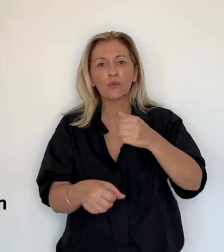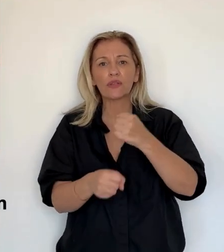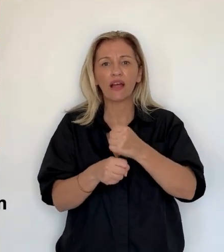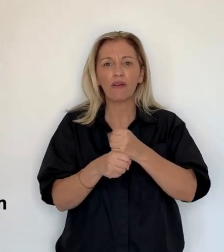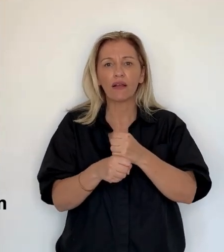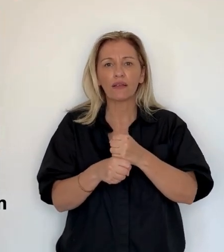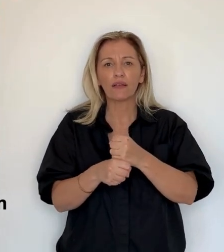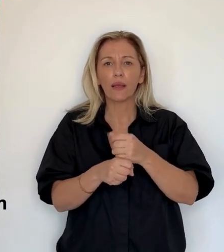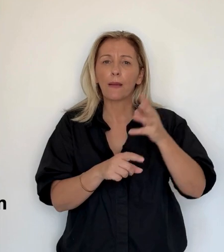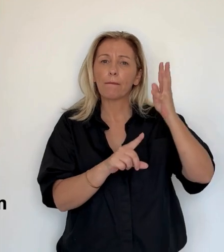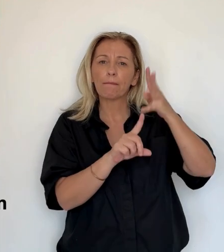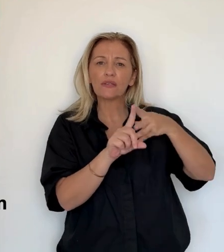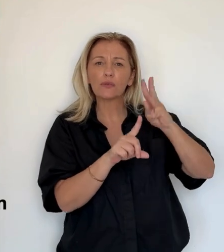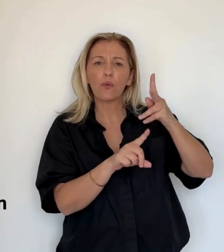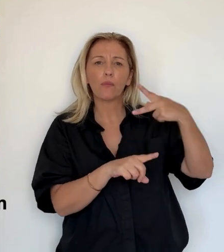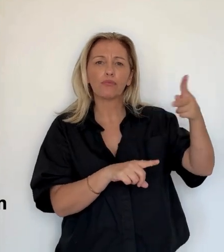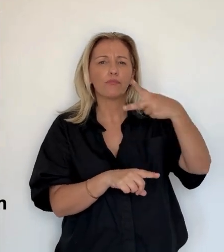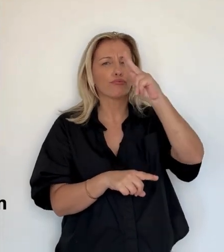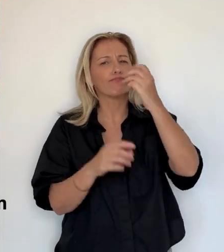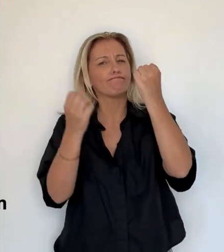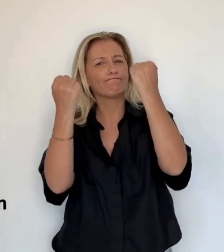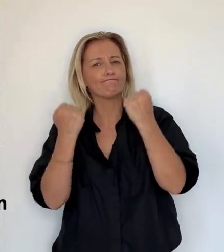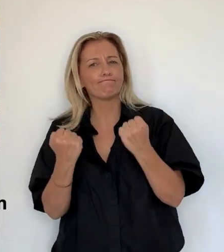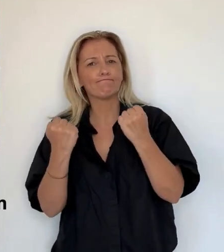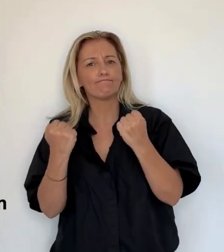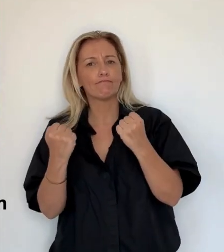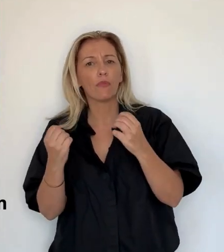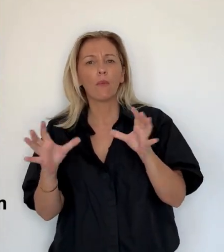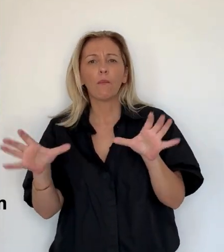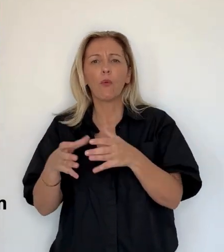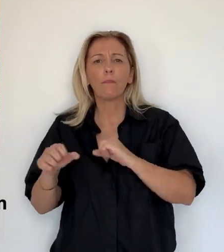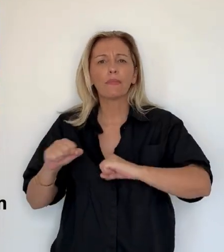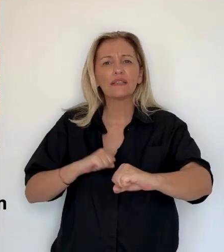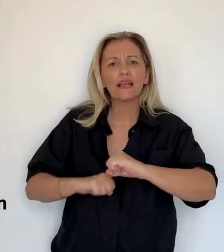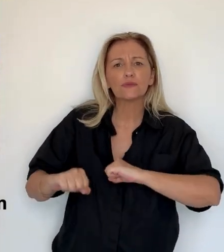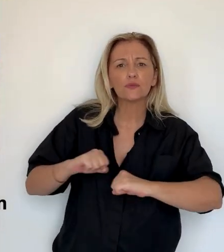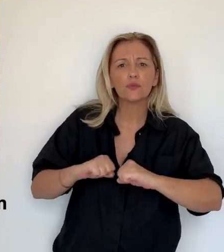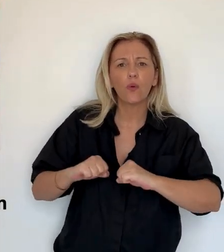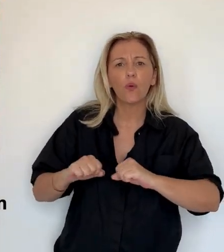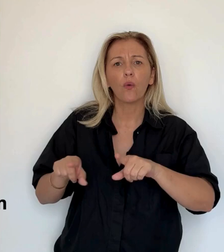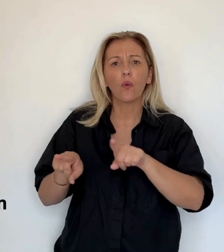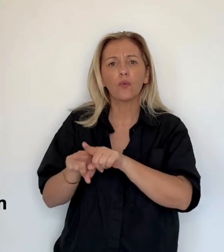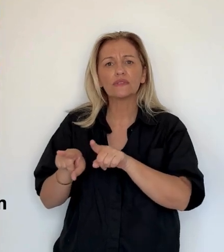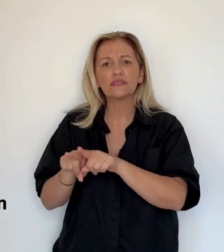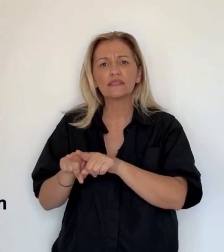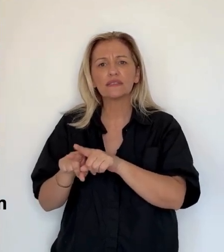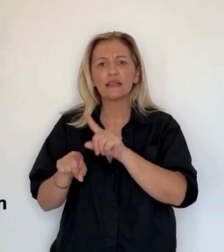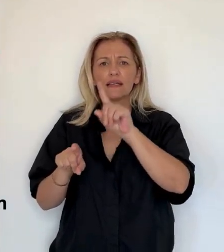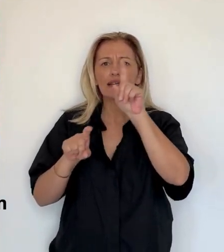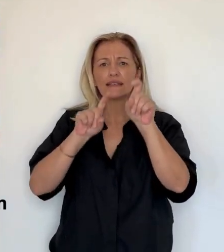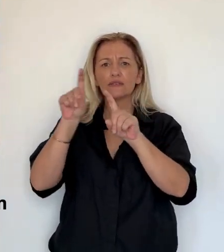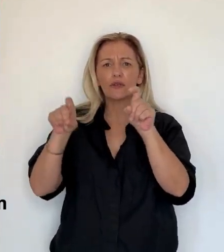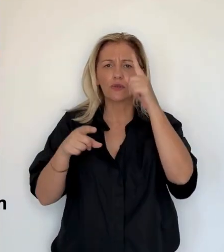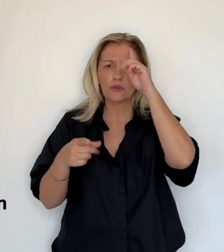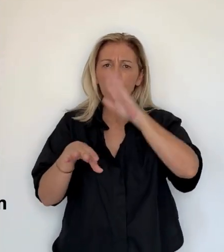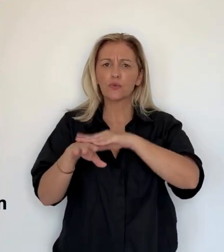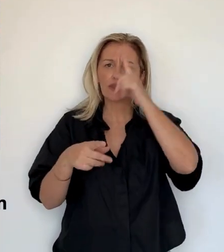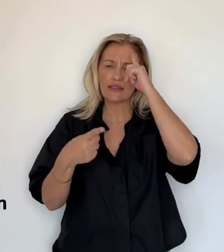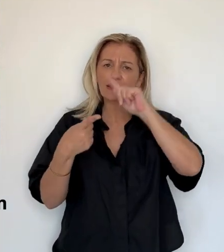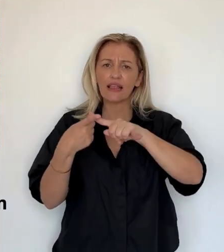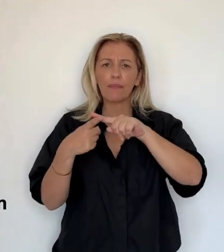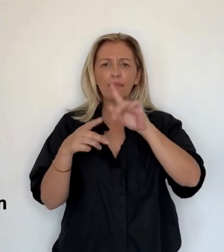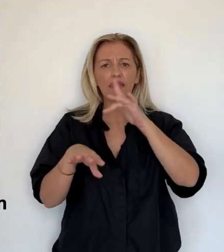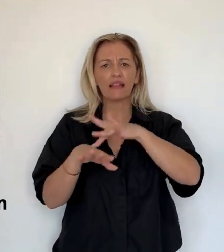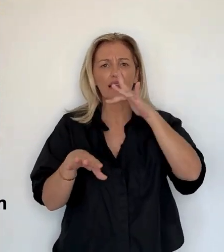Ce tumulte n'aura pas empêché et aura peut-être même renforcé l'objectif de la venue de SOS Méditerranée, celui de structurer ses rangs